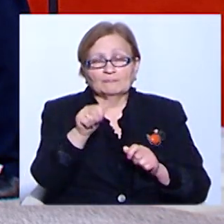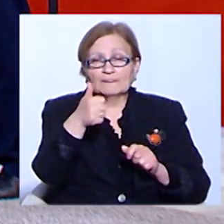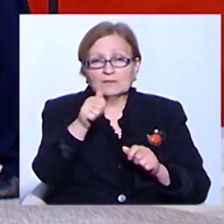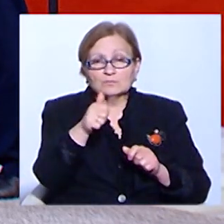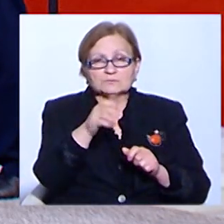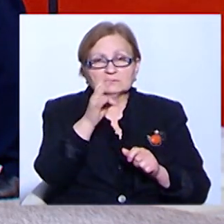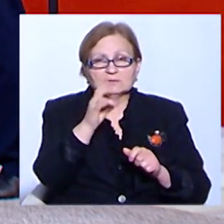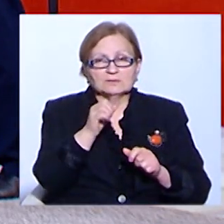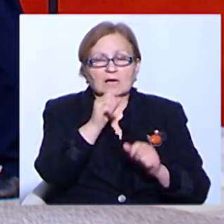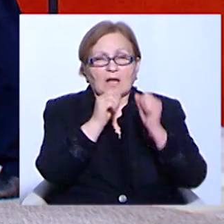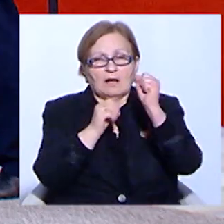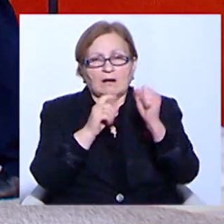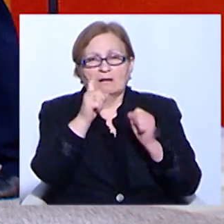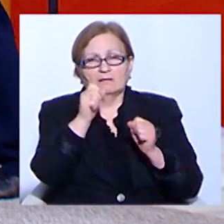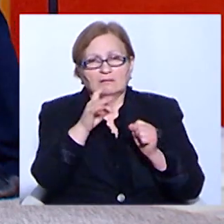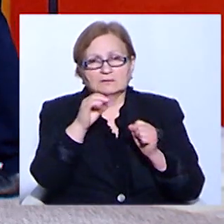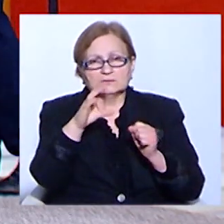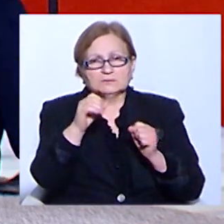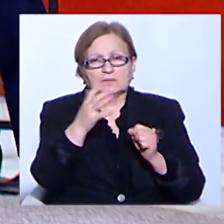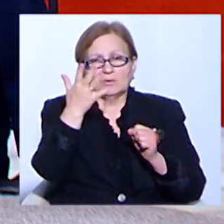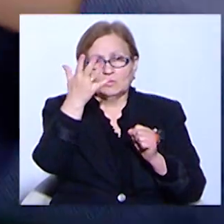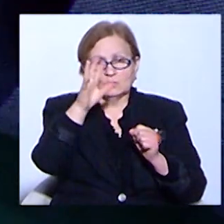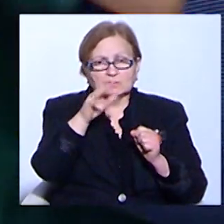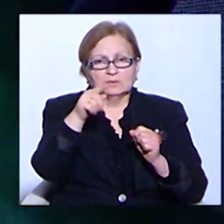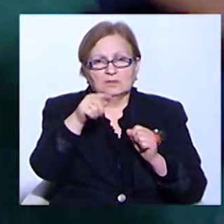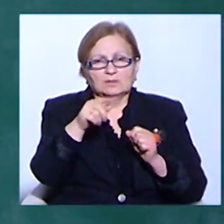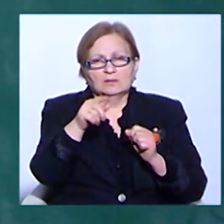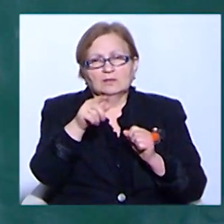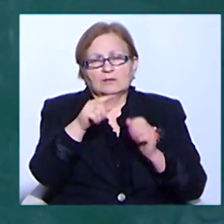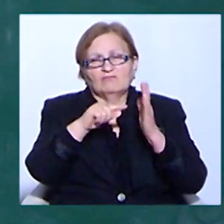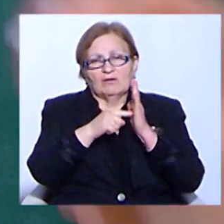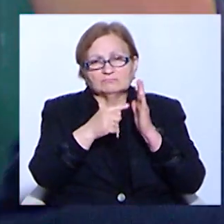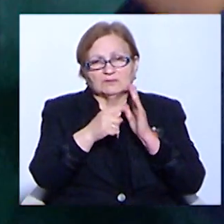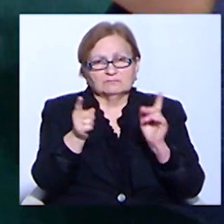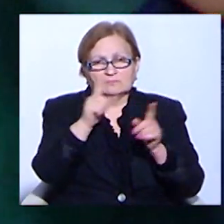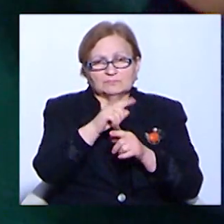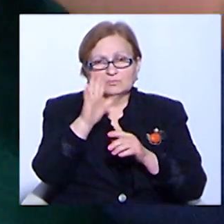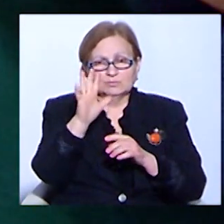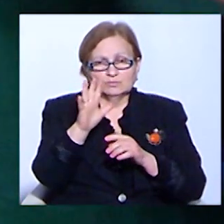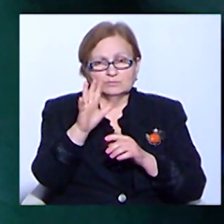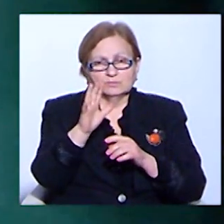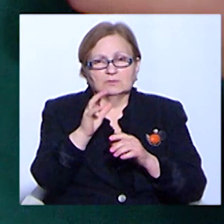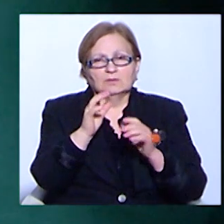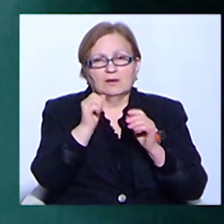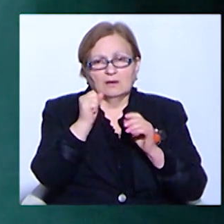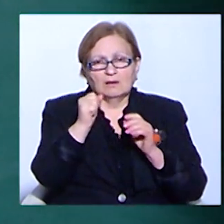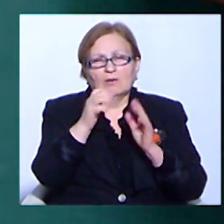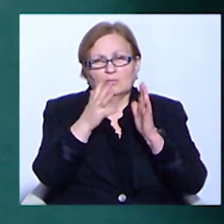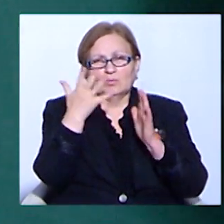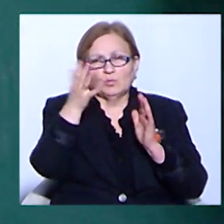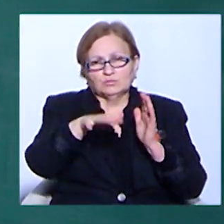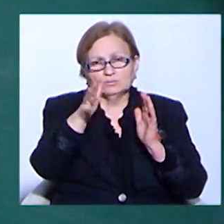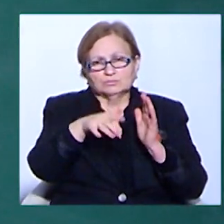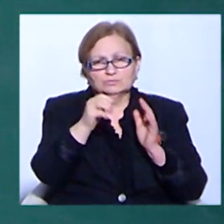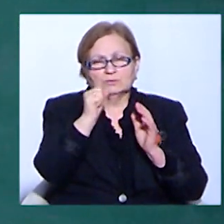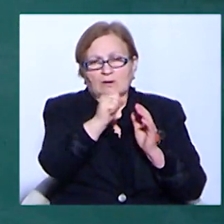ხარისხი, მაგალითად, ა ხარისხად 5 ნიშნავს, რომ რიცხვს ერთმანეთზე ვამრავლებთ 5 ჯერ, ა ჯერ, ა ჯერ, ა